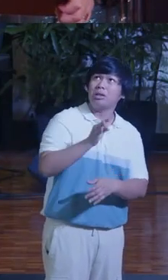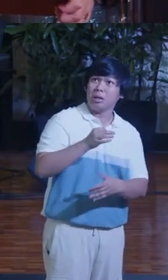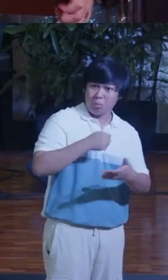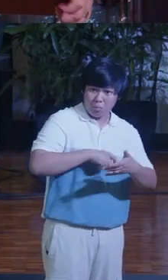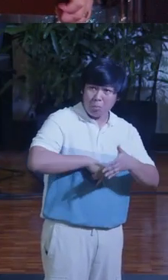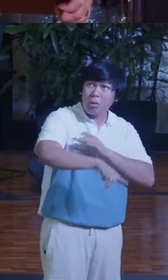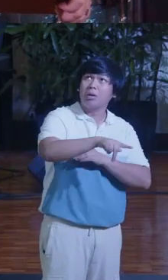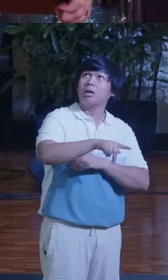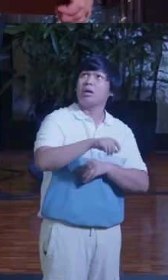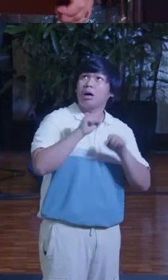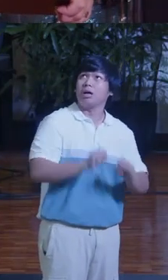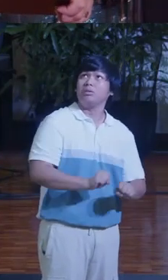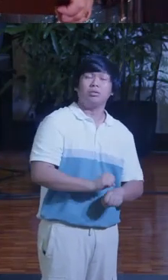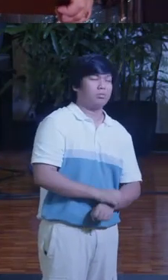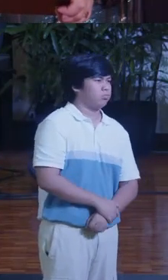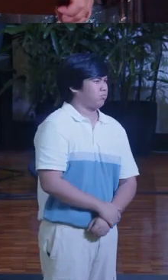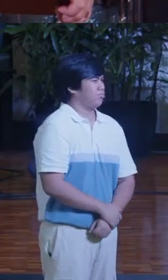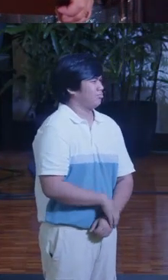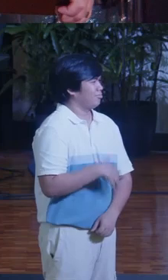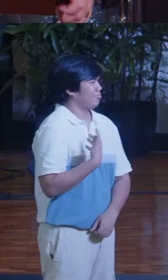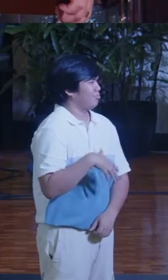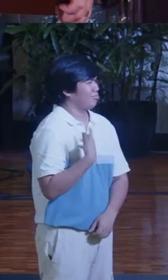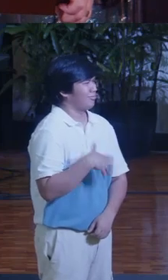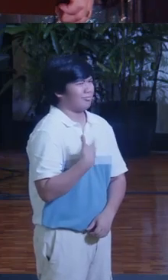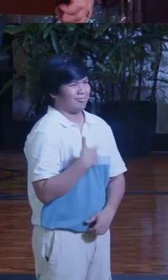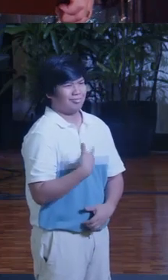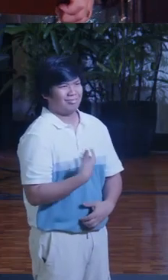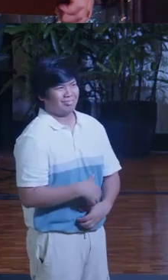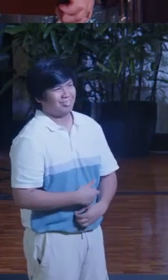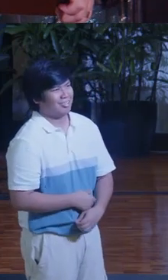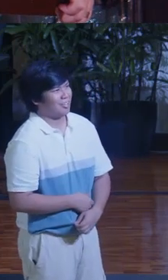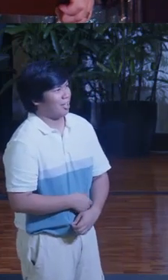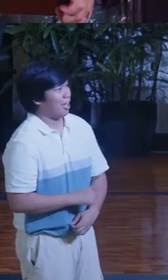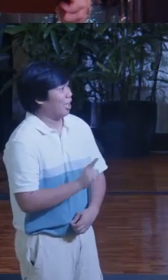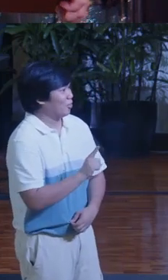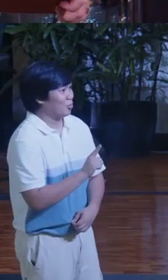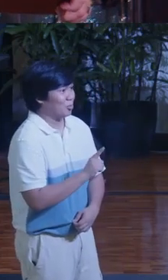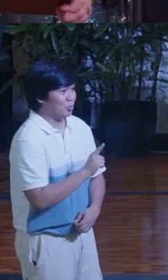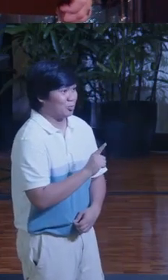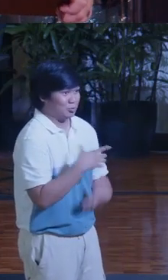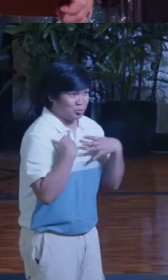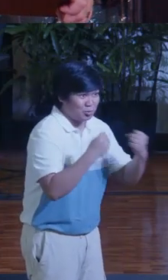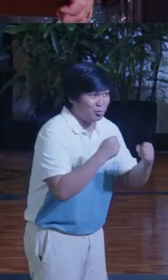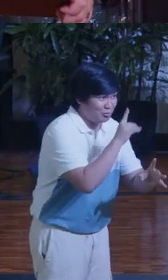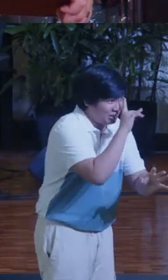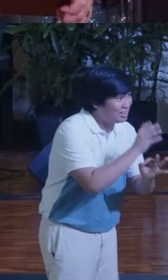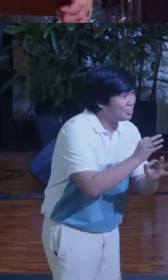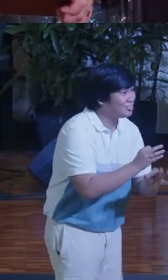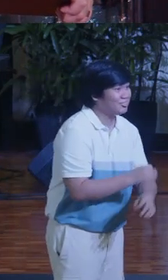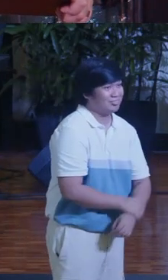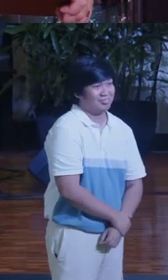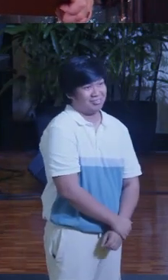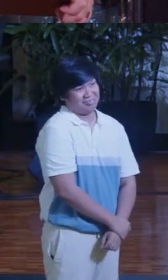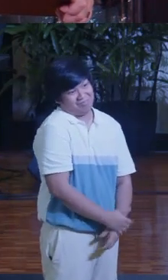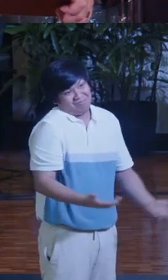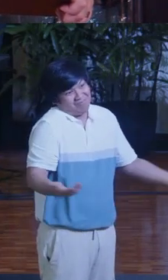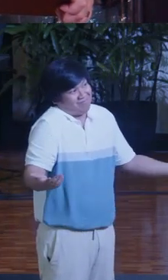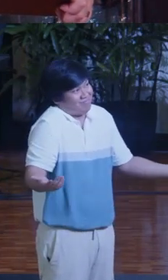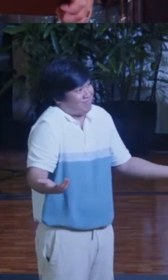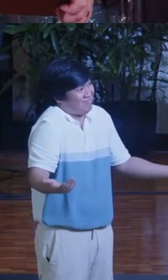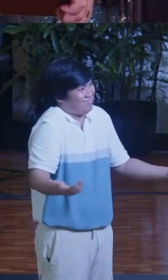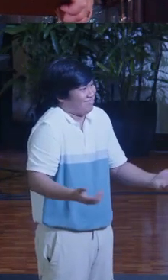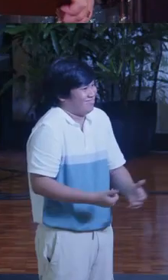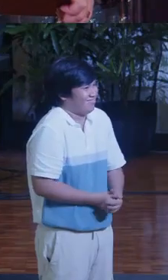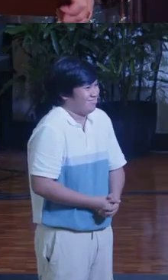a child? And Abraham said to God, "Oh, that Ishmael might live before you." Sabi